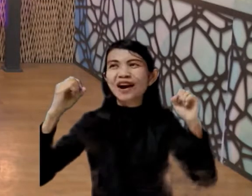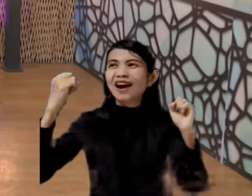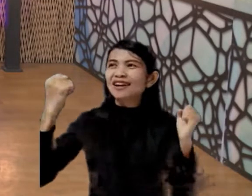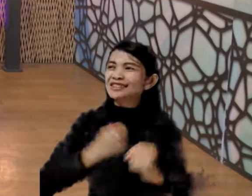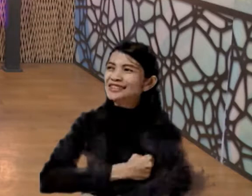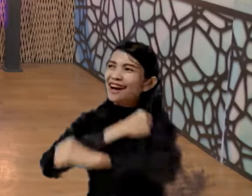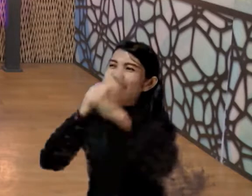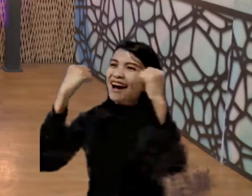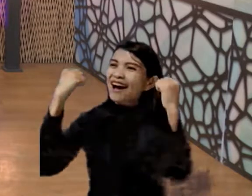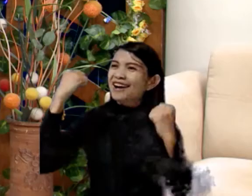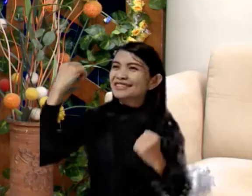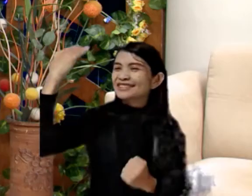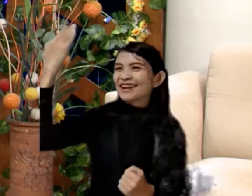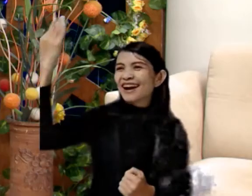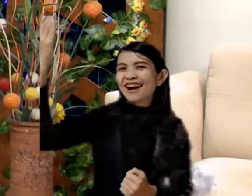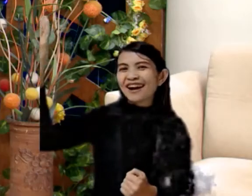kuasanya.